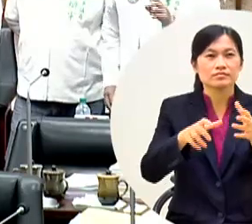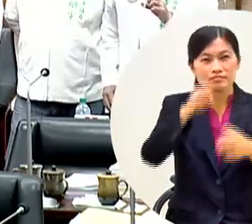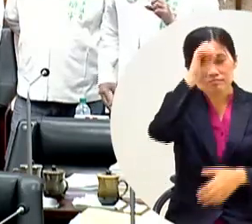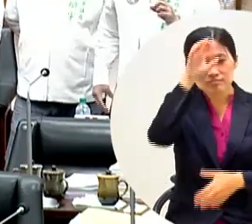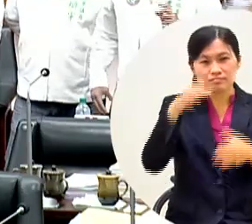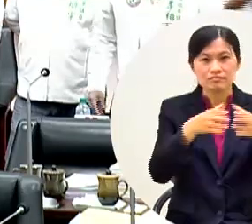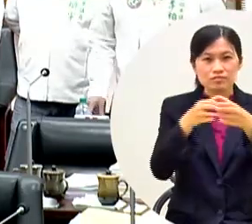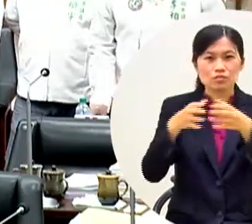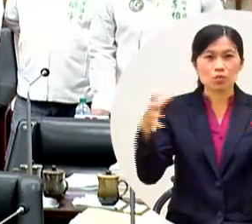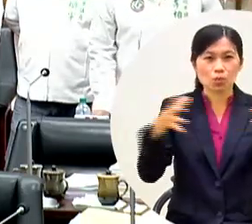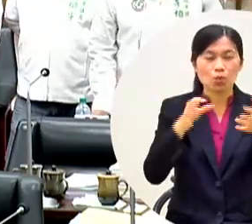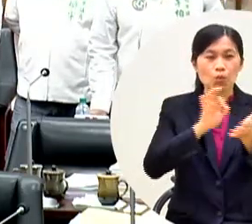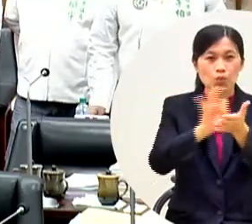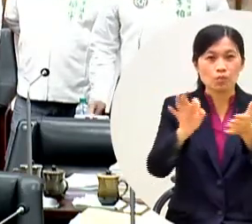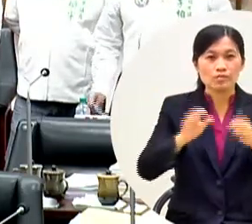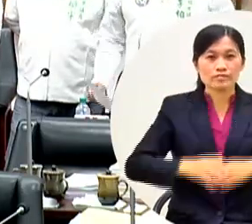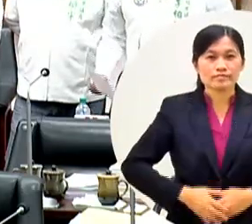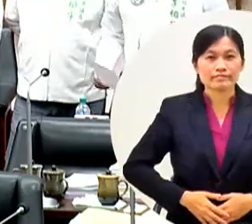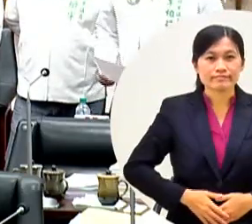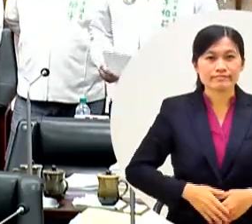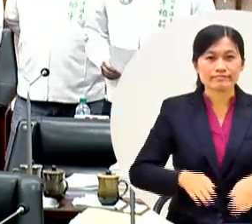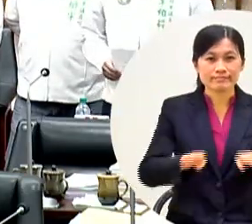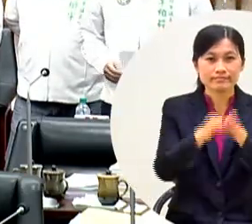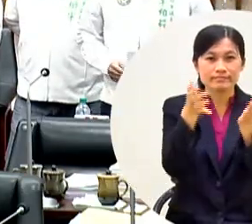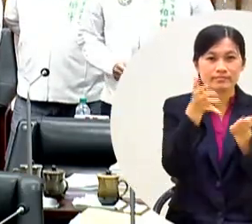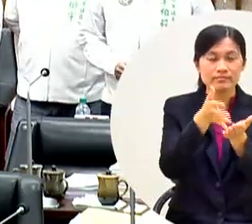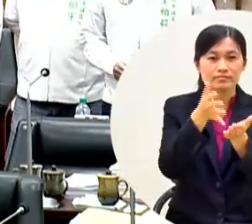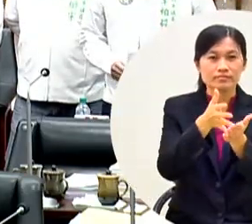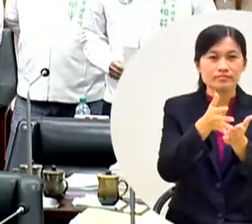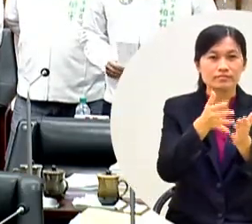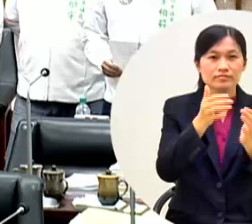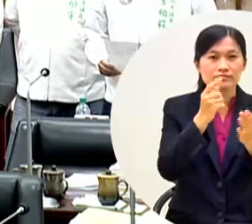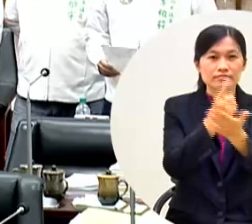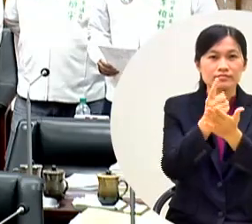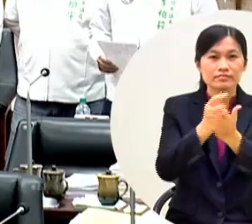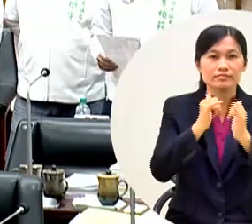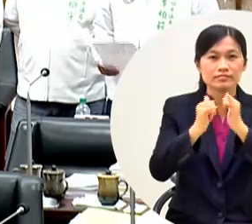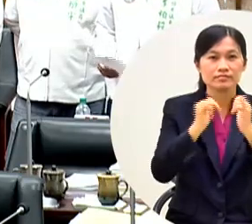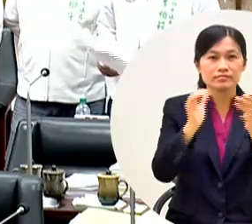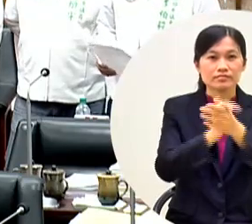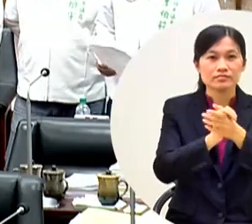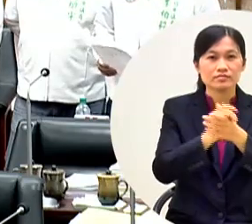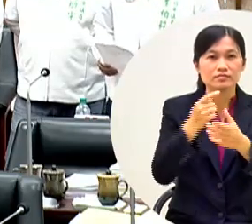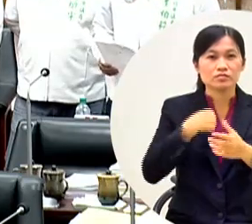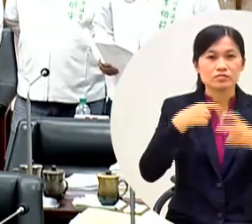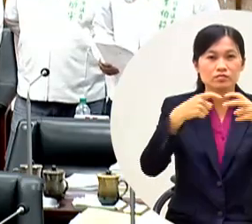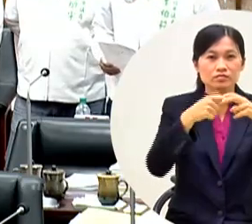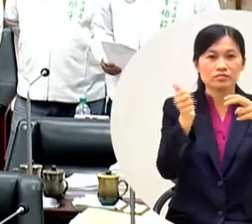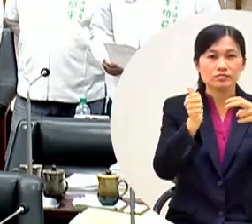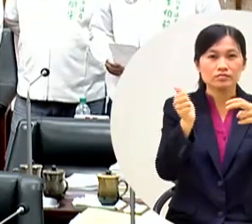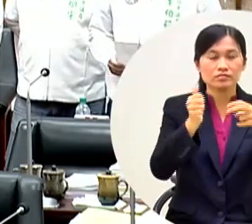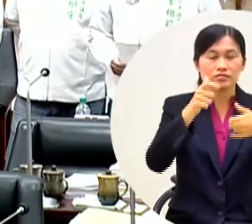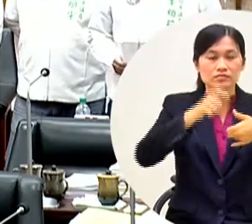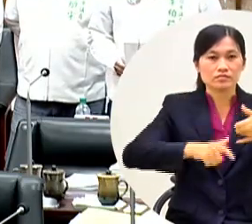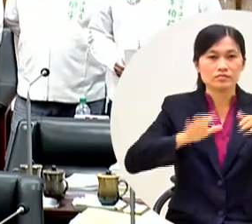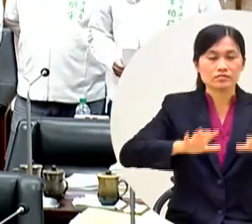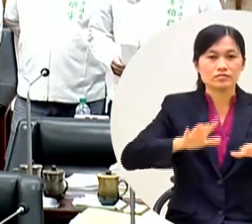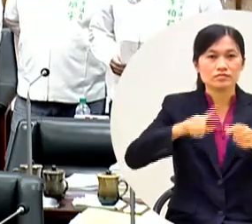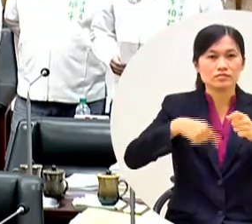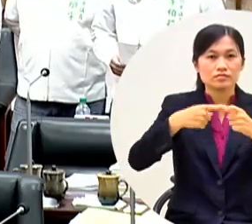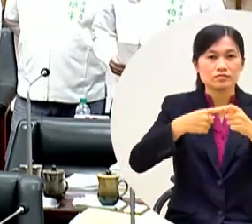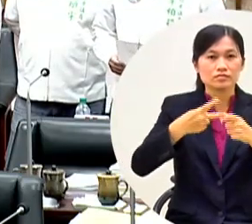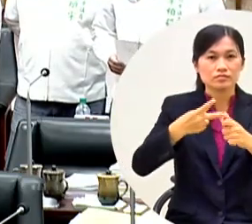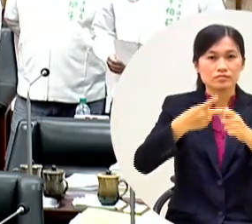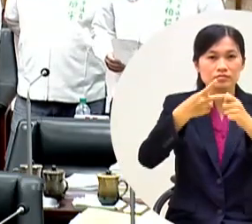开始发言。 各位市民朋友哈，在这边博弈，在今年度的第二次总质询，问不到市